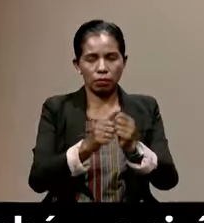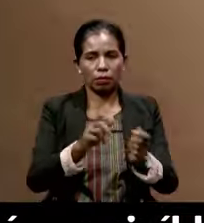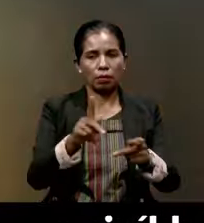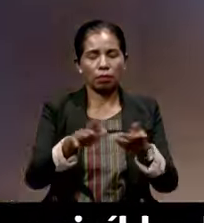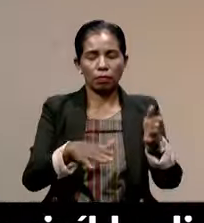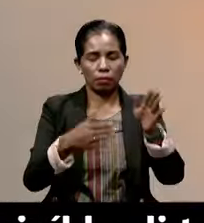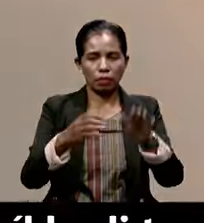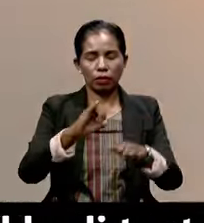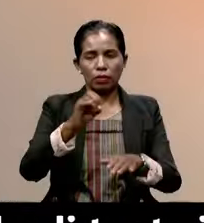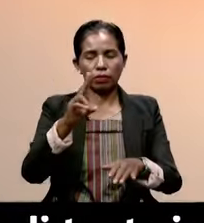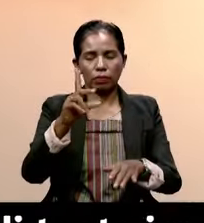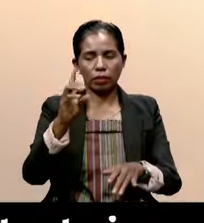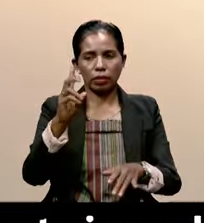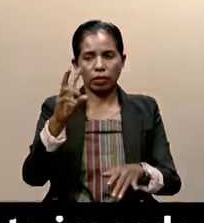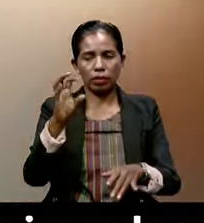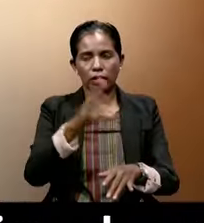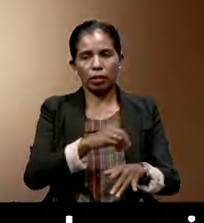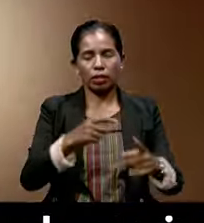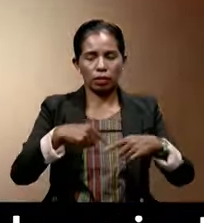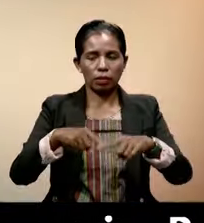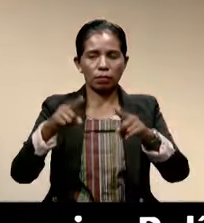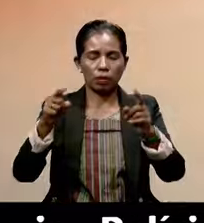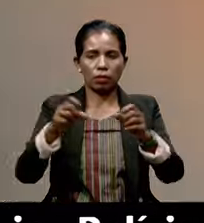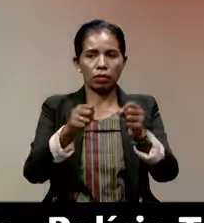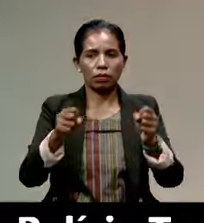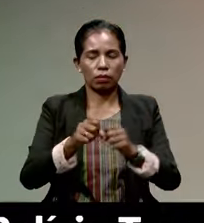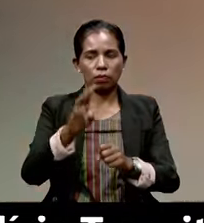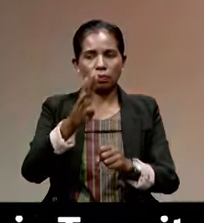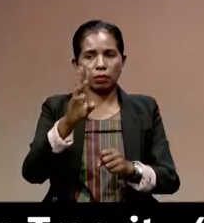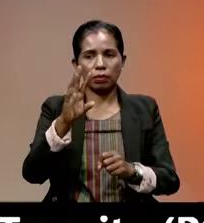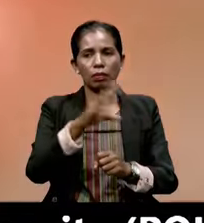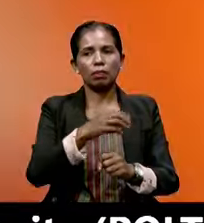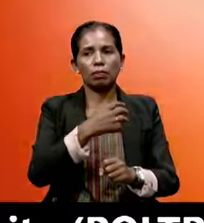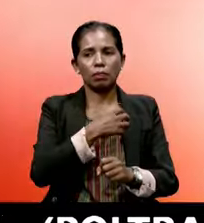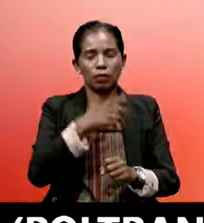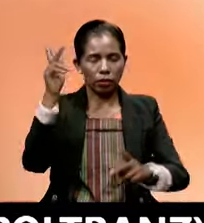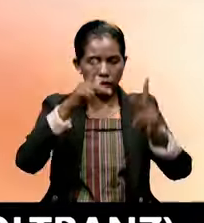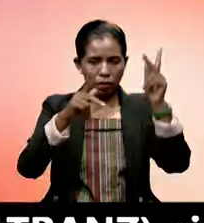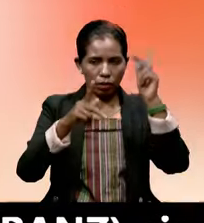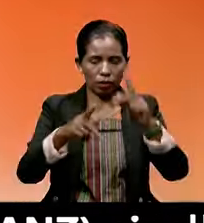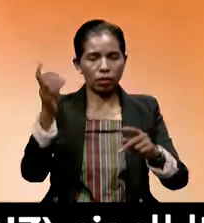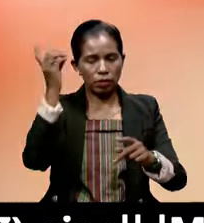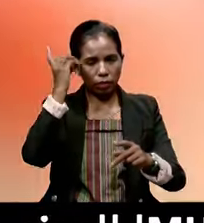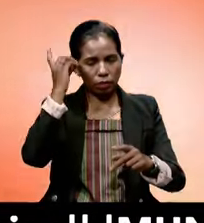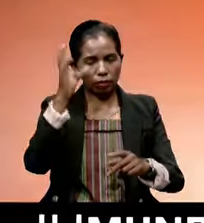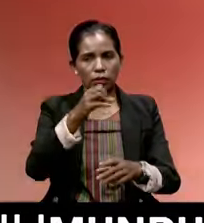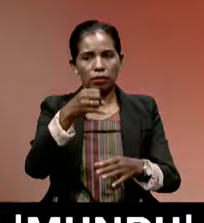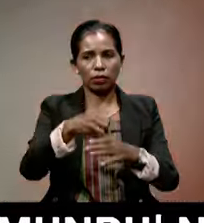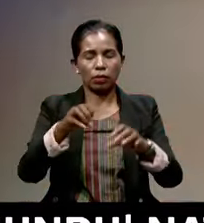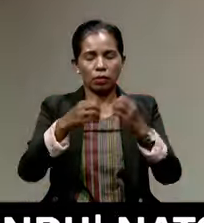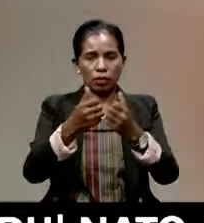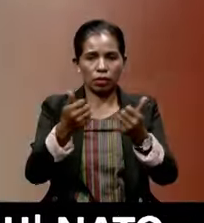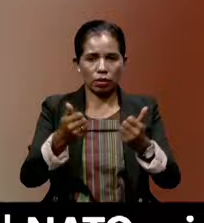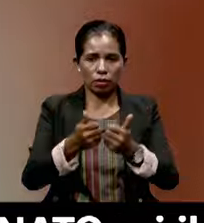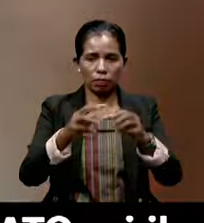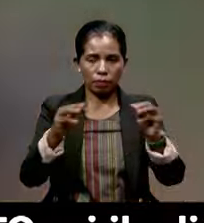Juvenal Sebastião da Costa e Isin Mate, atuba divake suku Buruma. Polisi alega kata, caso tula malune, disconfia envolve organização artes